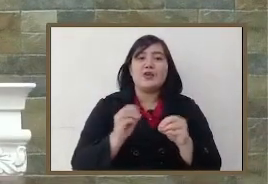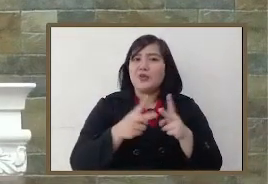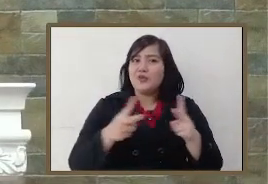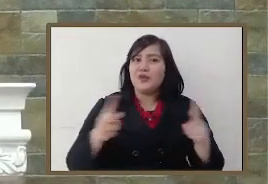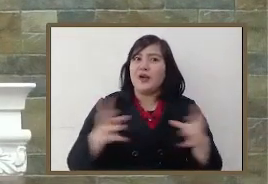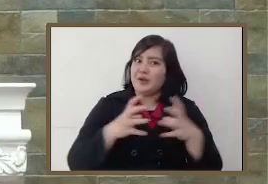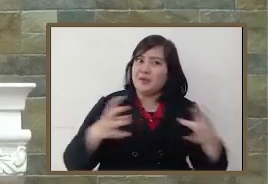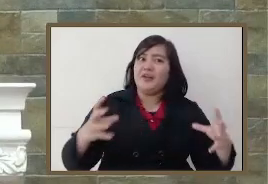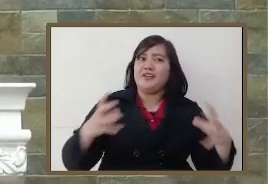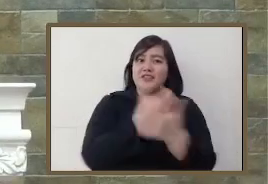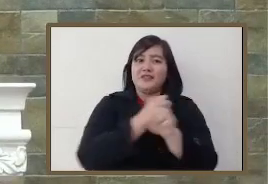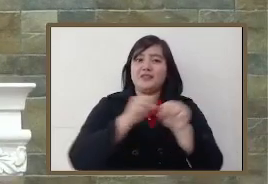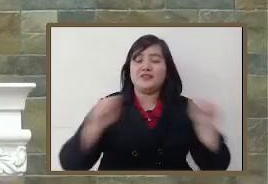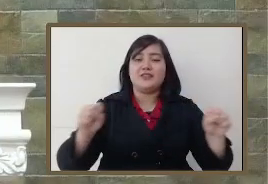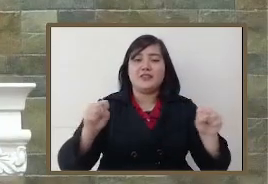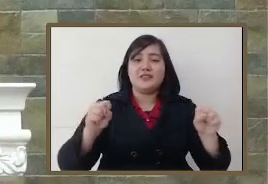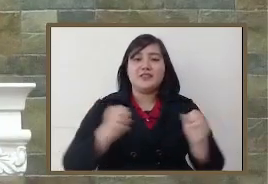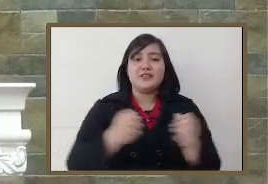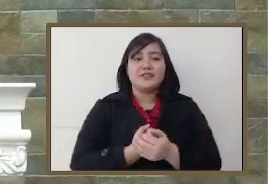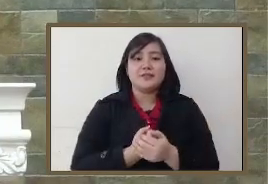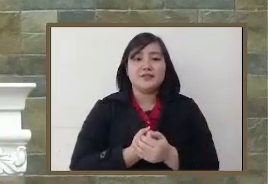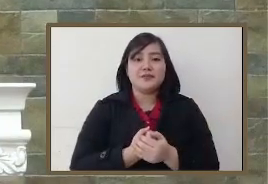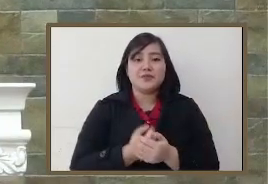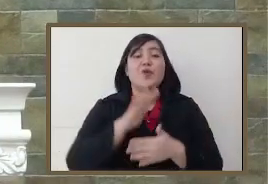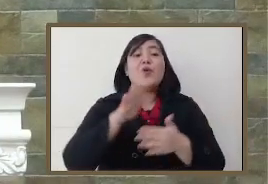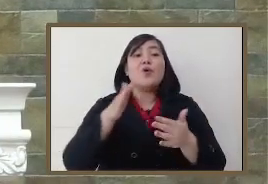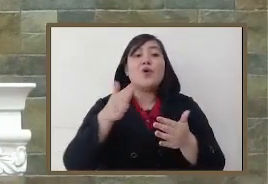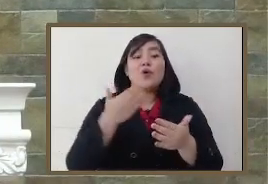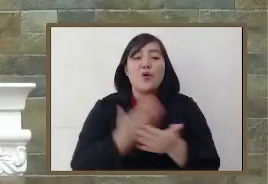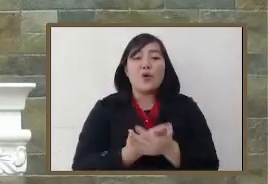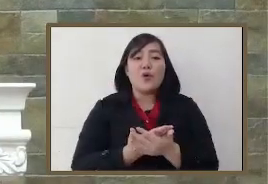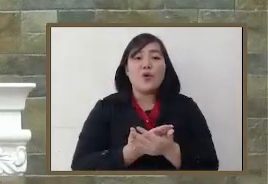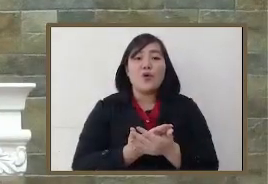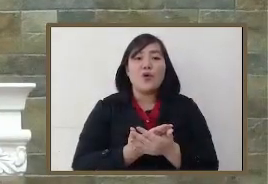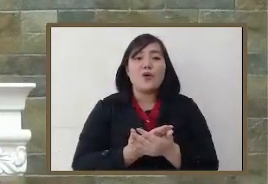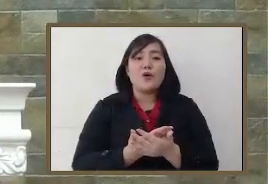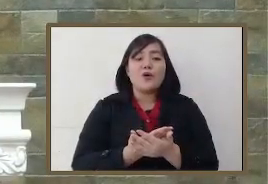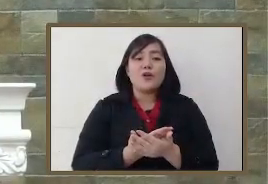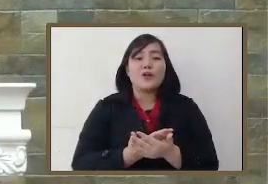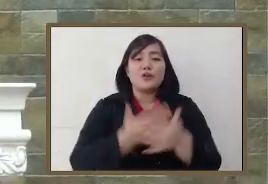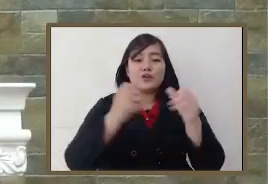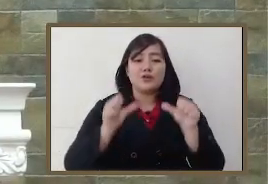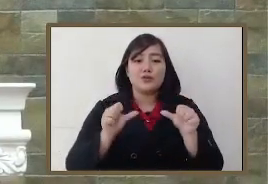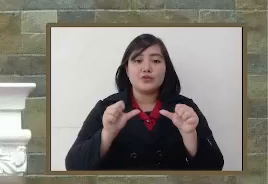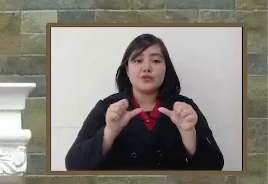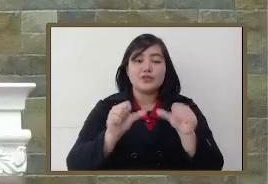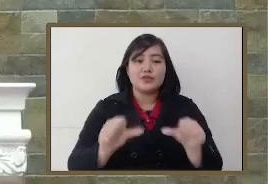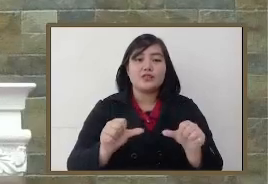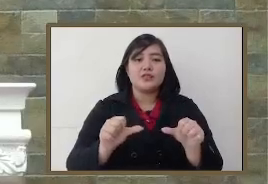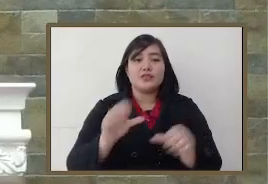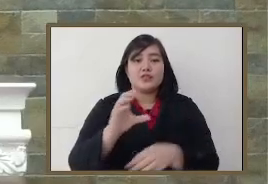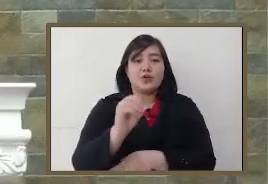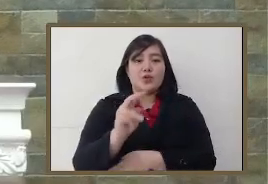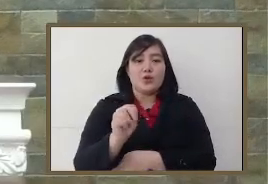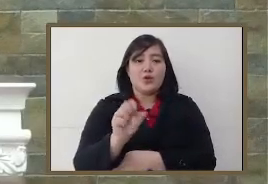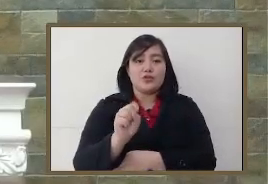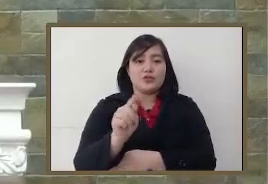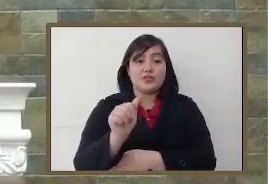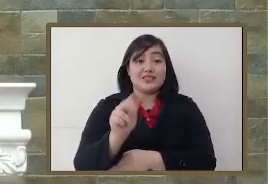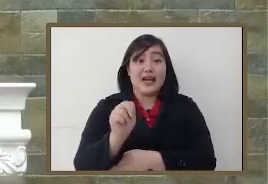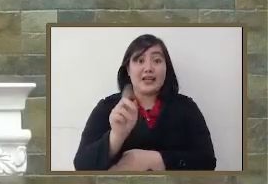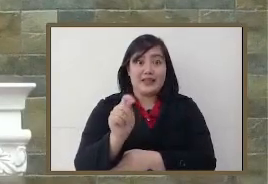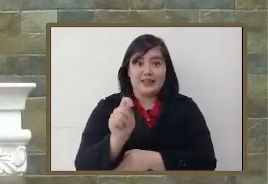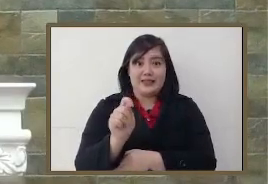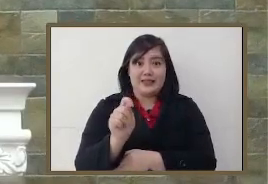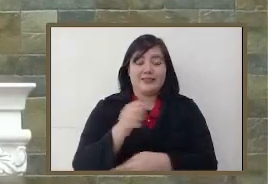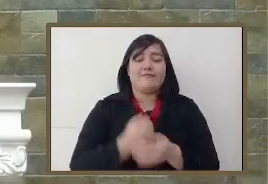ganun. Yung po ay permis na po yun mga kapatid. Constant formula, kumbaga. Sa mathematics,